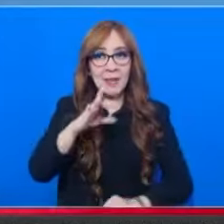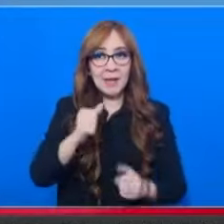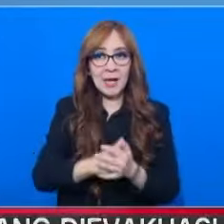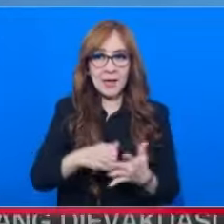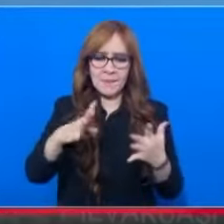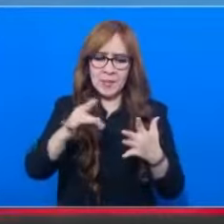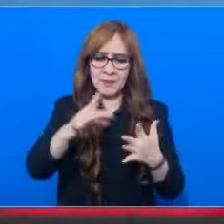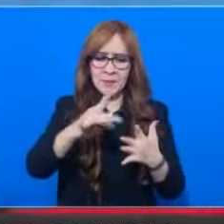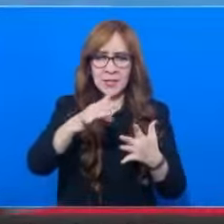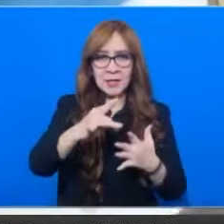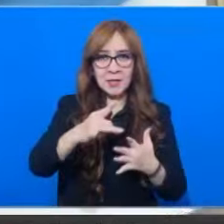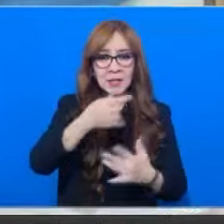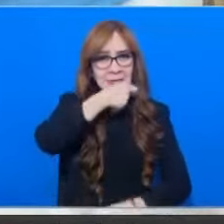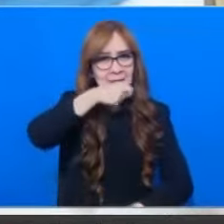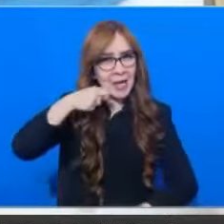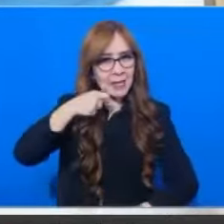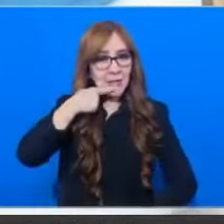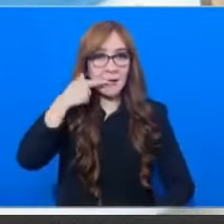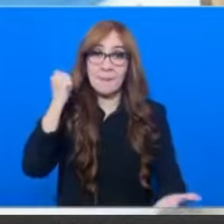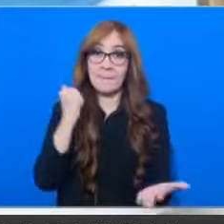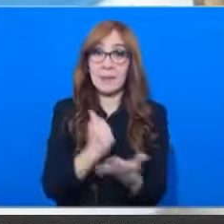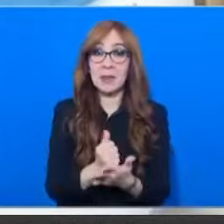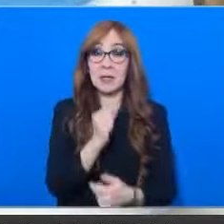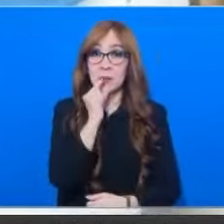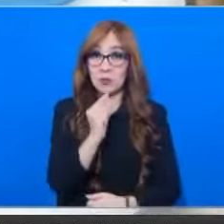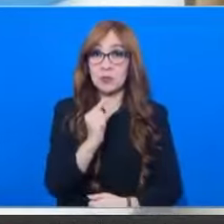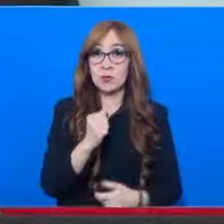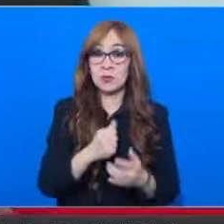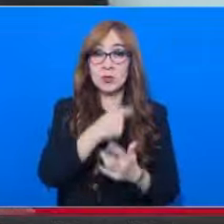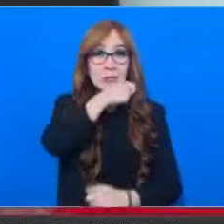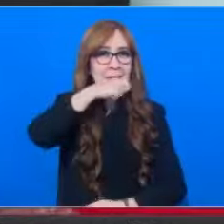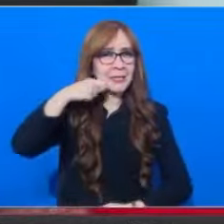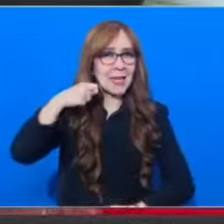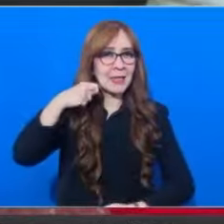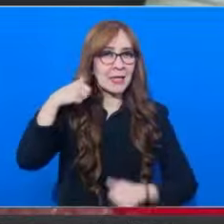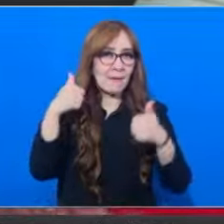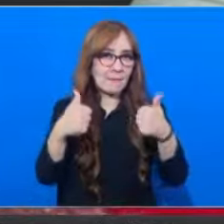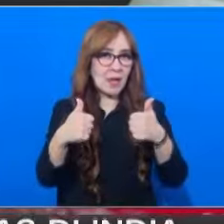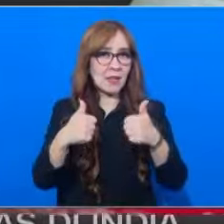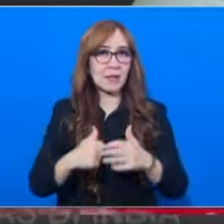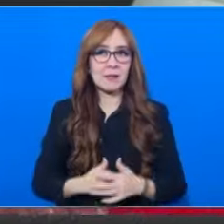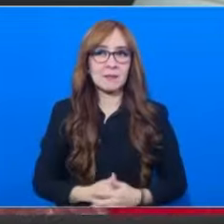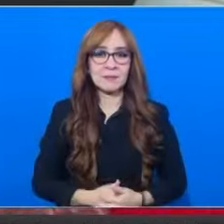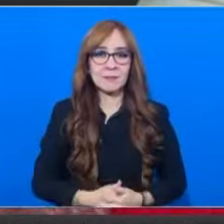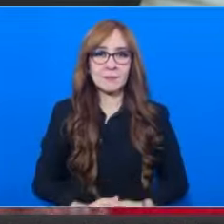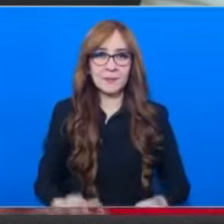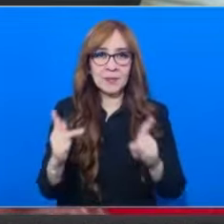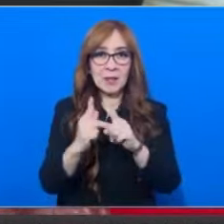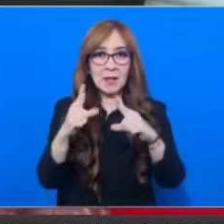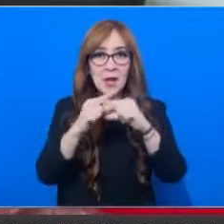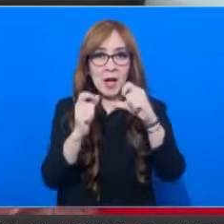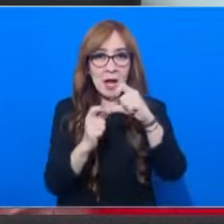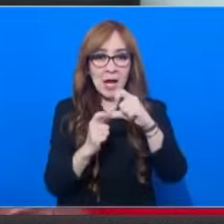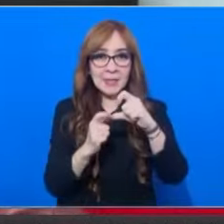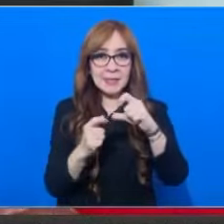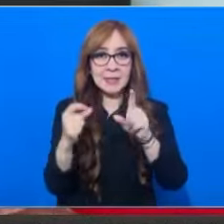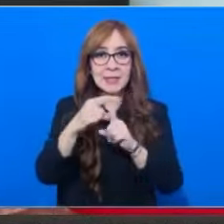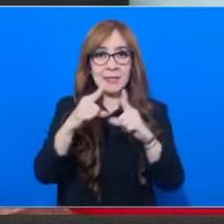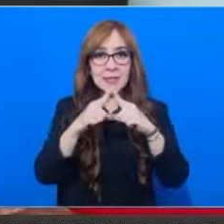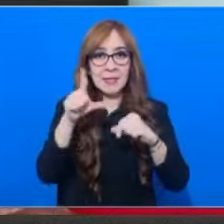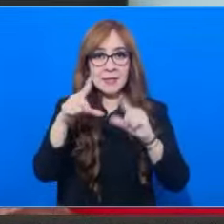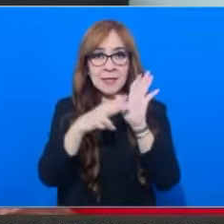daging sangatlah penting untuk menghasilkan sate yang empuk. Khas dalam, kalau enggak lamu siap. Kenapa tuh? Kenapa